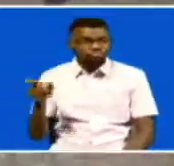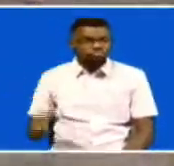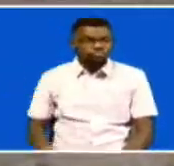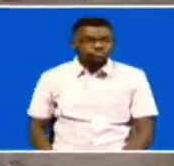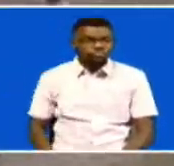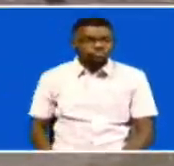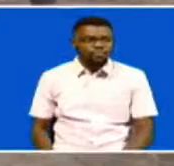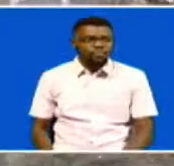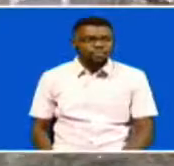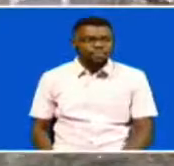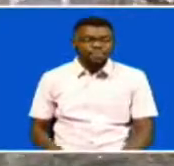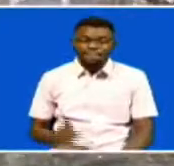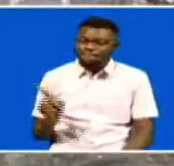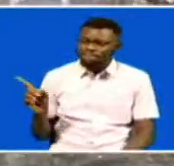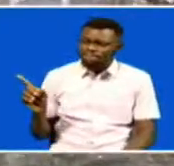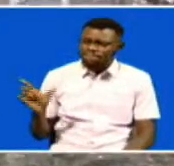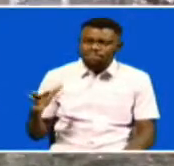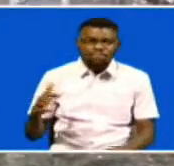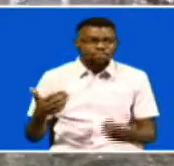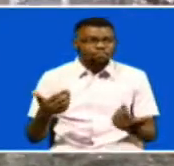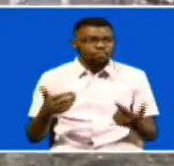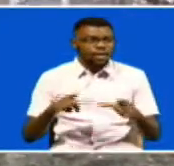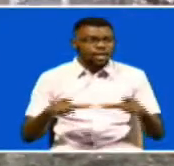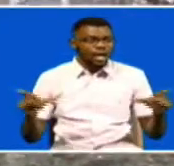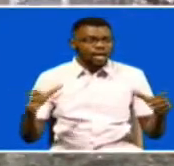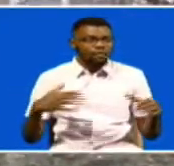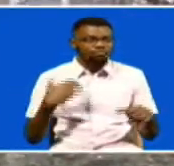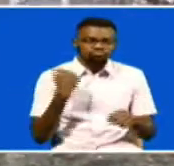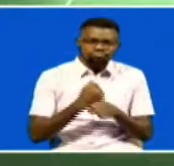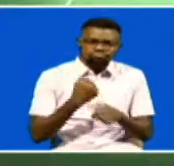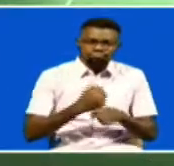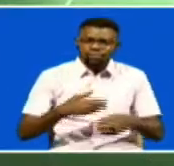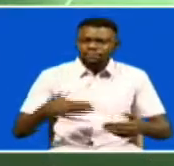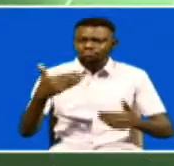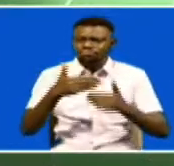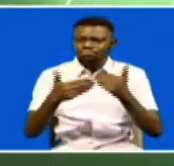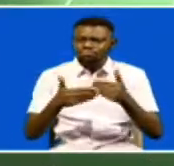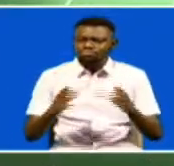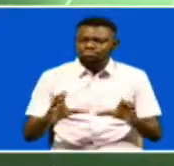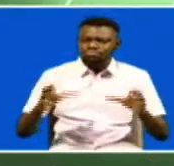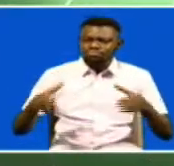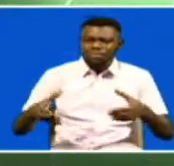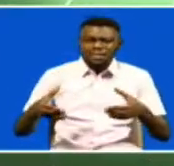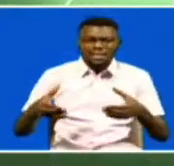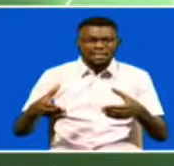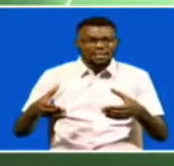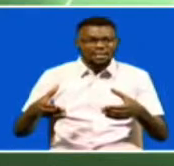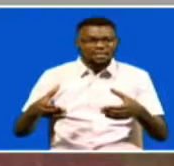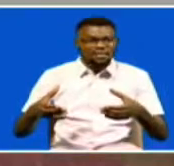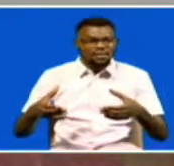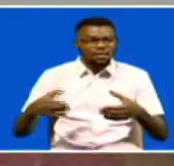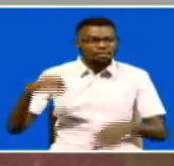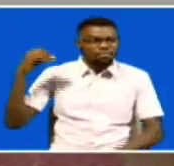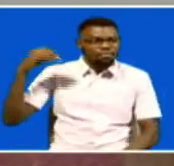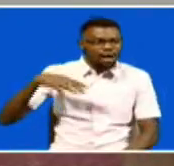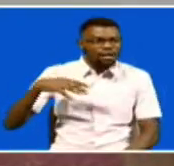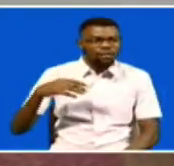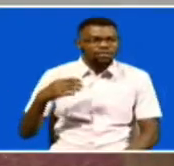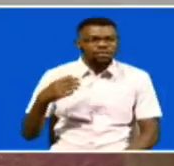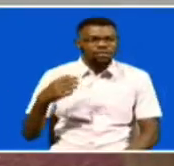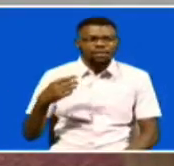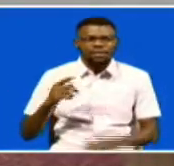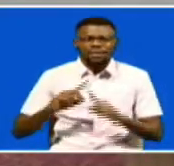Uchimbaji wa kawi ya mvuke wa ardhi hapa Kenya ulianza mwaka 2011 na tangu wakati huo hakuna hata uniti